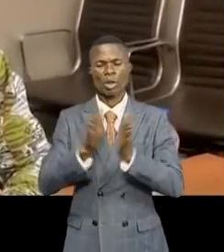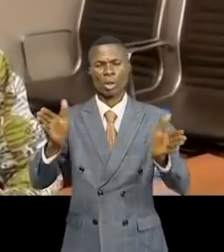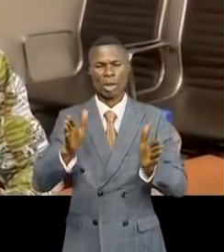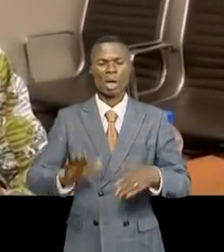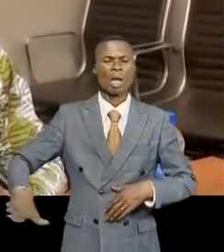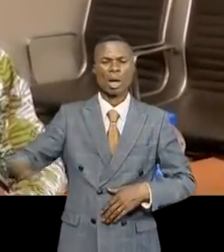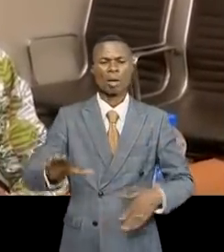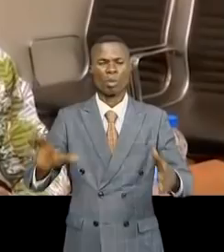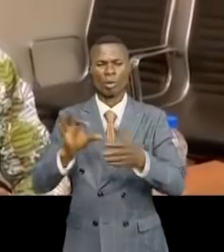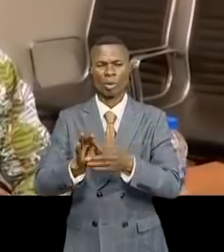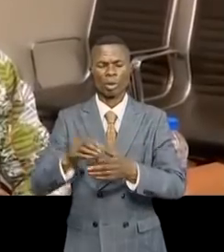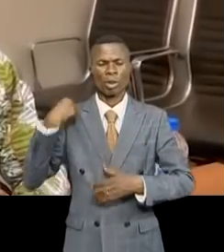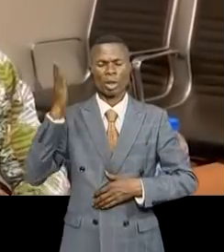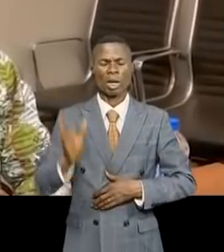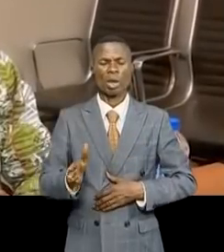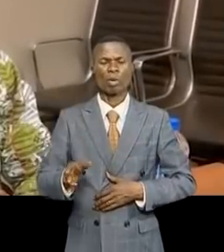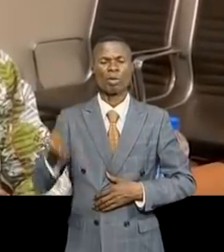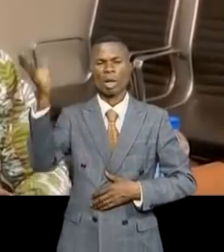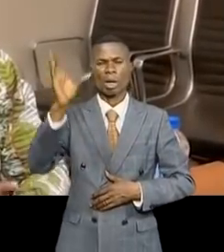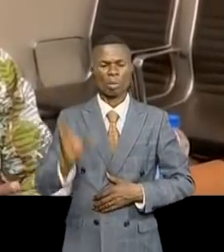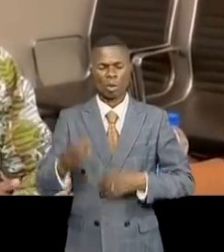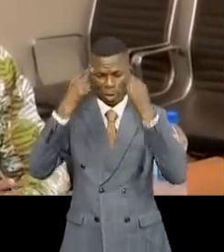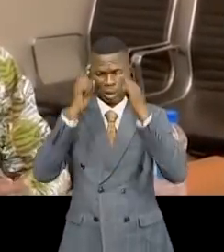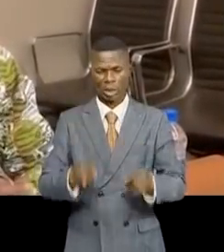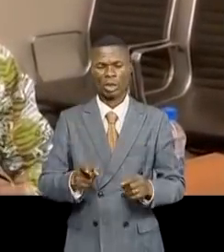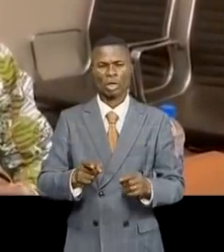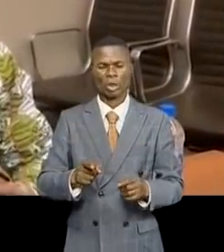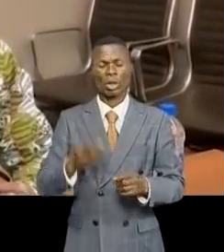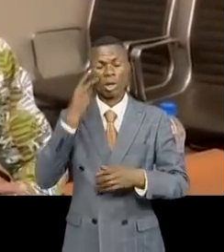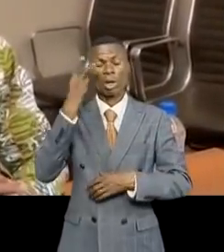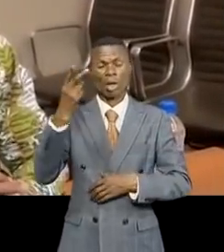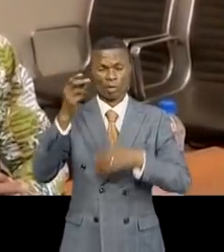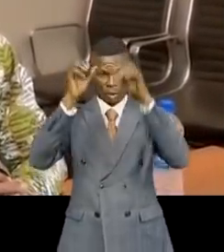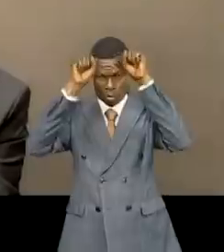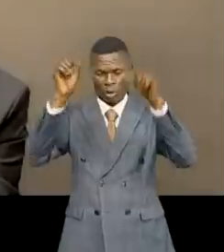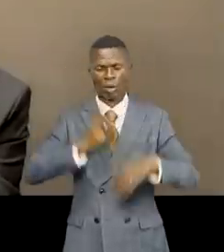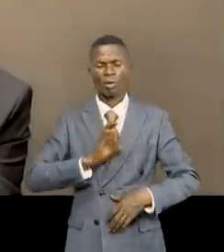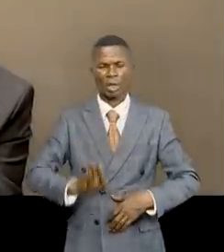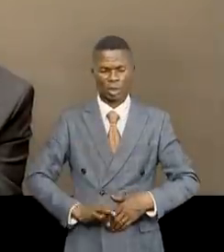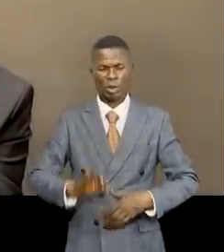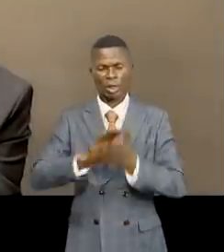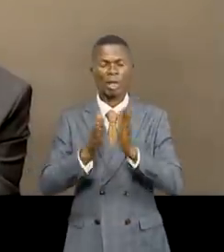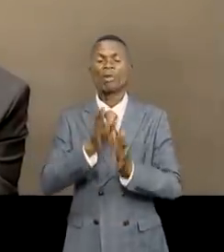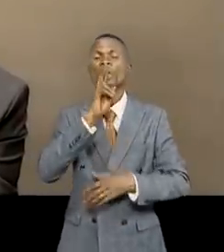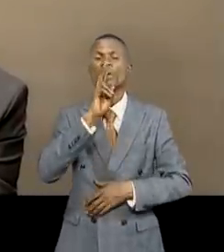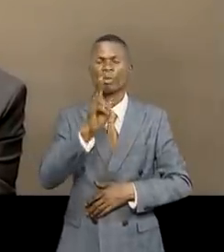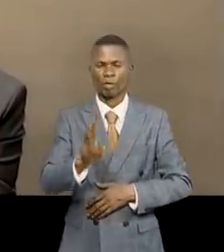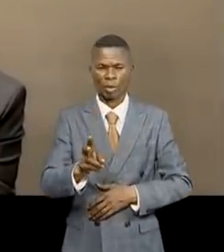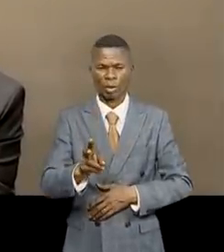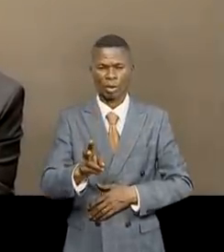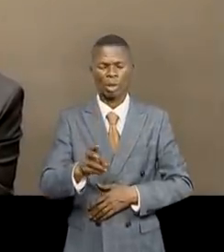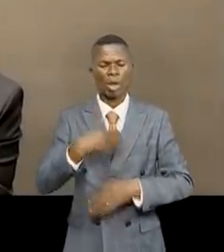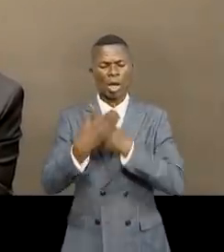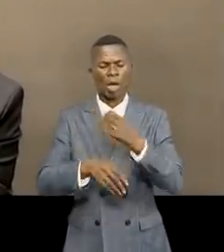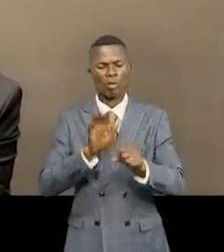ISA, le gouverneur Matubwana, qui tient à matérialiser la vision du chef de l'État Félix-Antoine Tshisekedi Tshilombo, ne